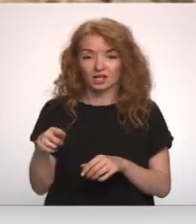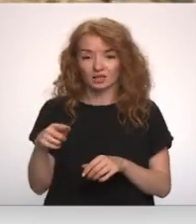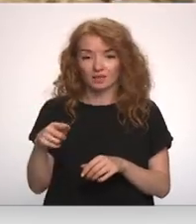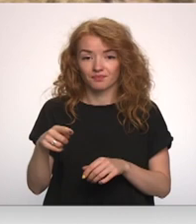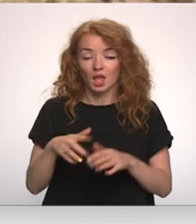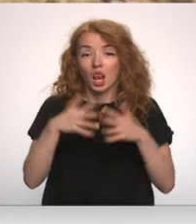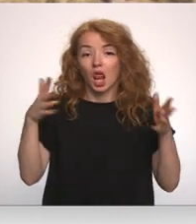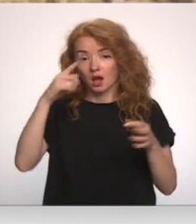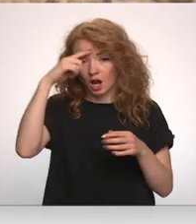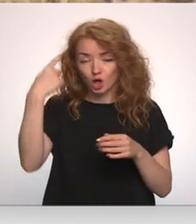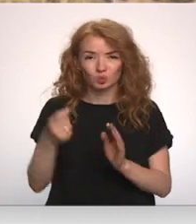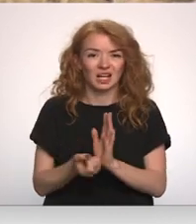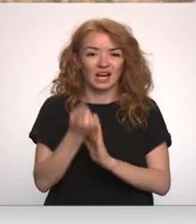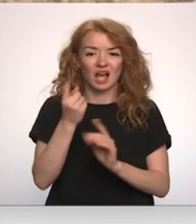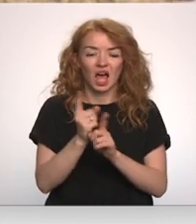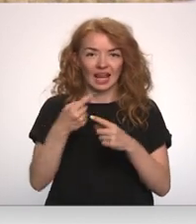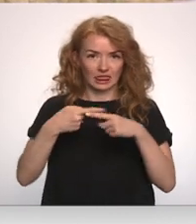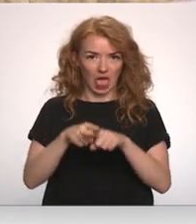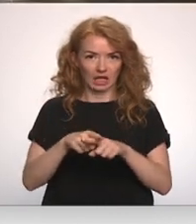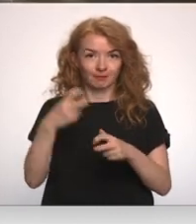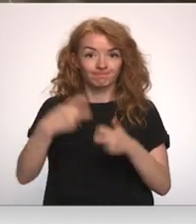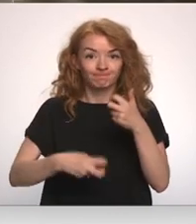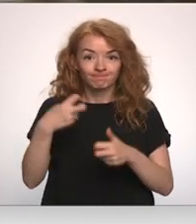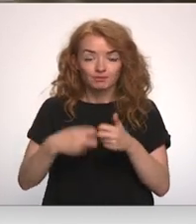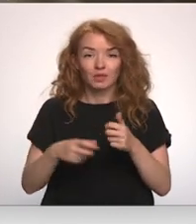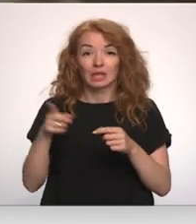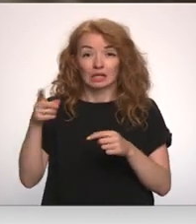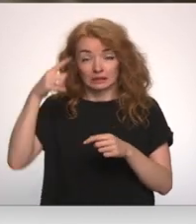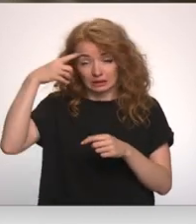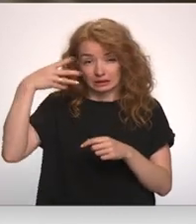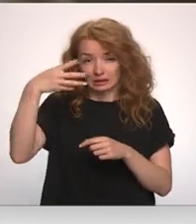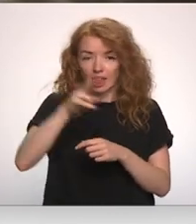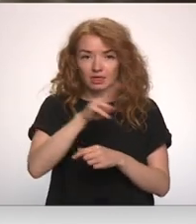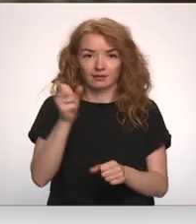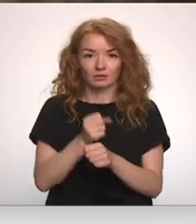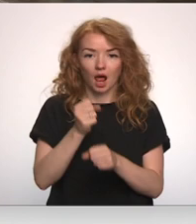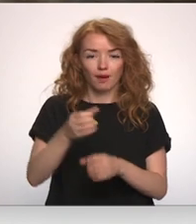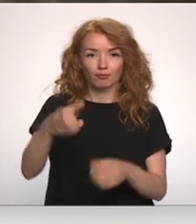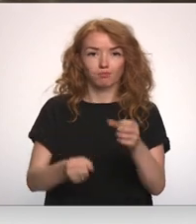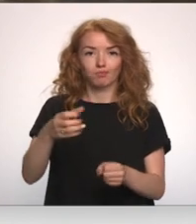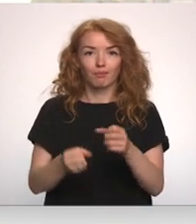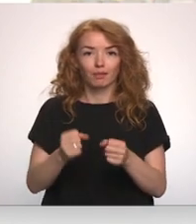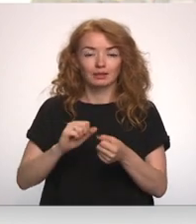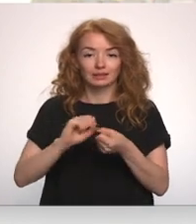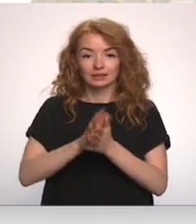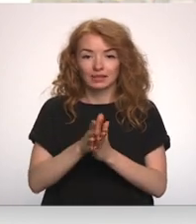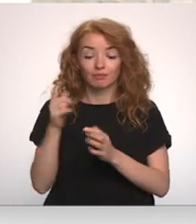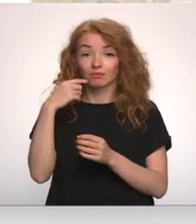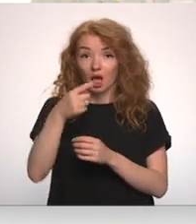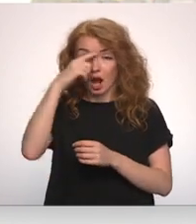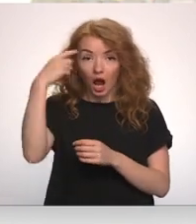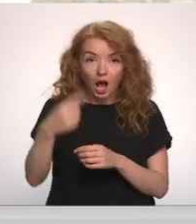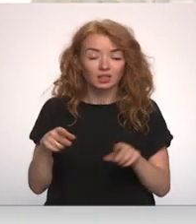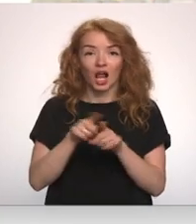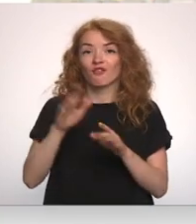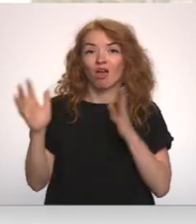Lielais karstums saimniecībā radīs arī tehnikas ņiķošanos. Lielajā tveicē nestrādās slaukšanas roboti. Nu, šobrīd tas, ka ir karsts un arī pat vēja